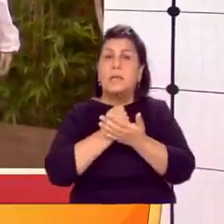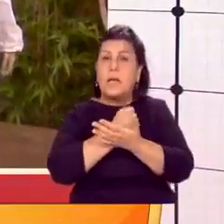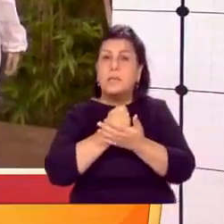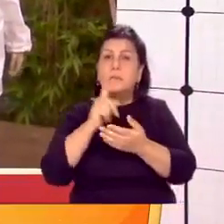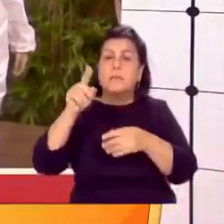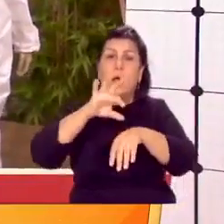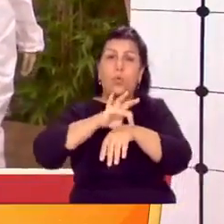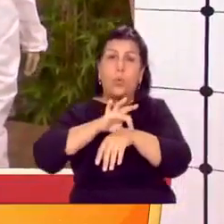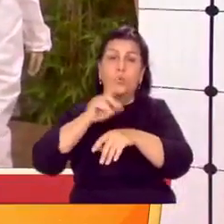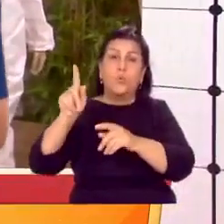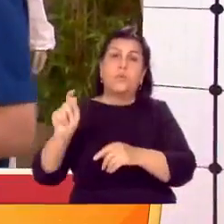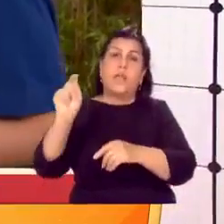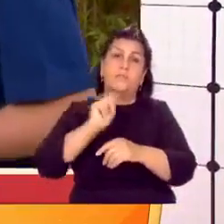hastanede gördüğünüz Hekim sizlere tavsiye edecektir